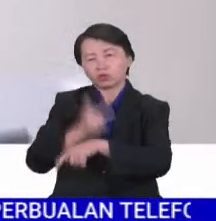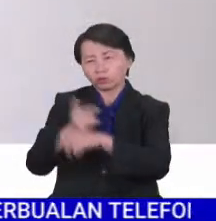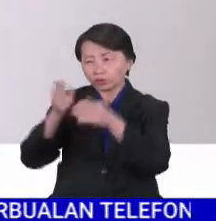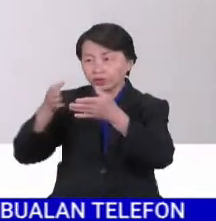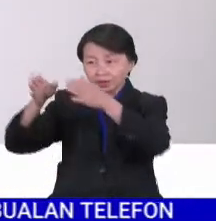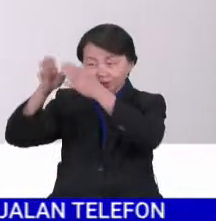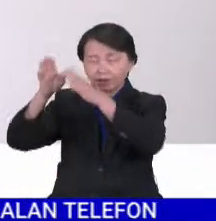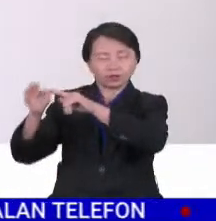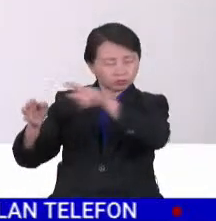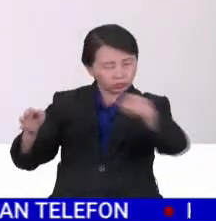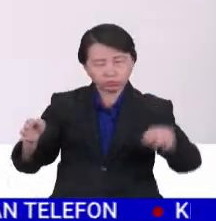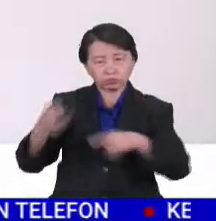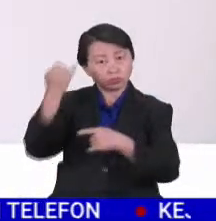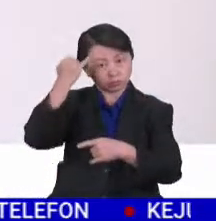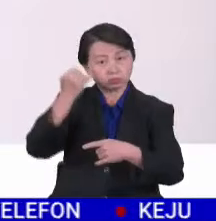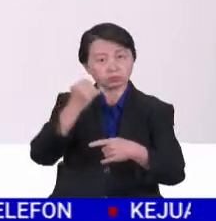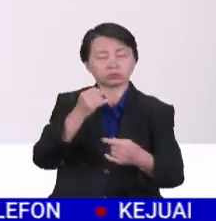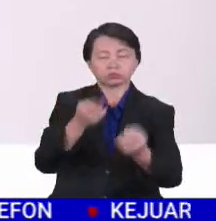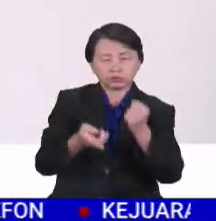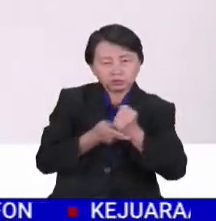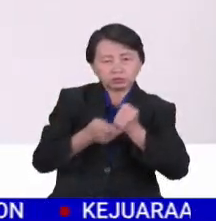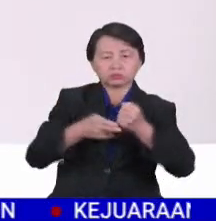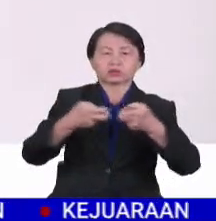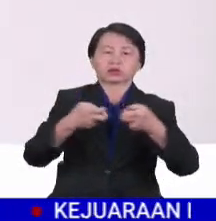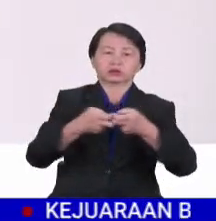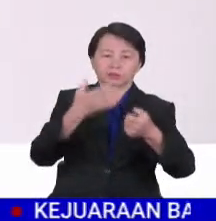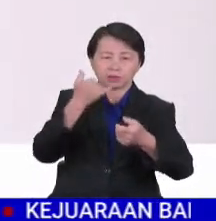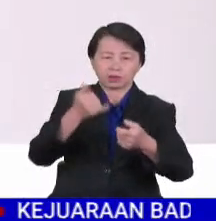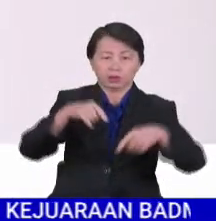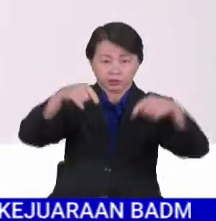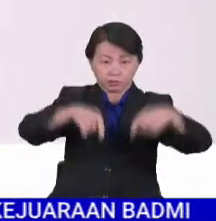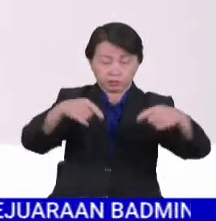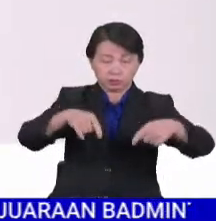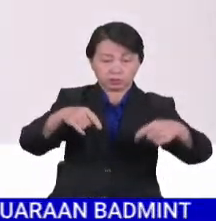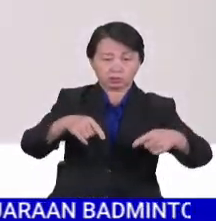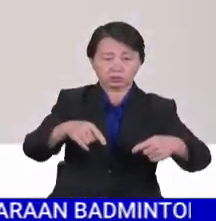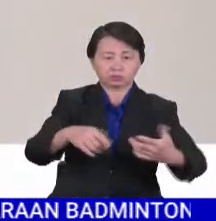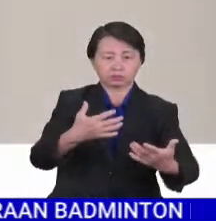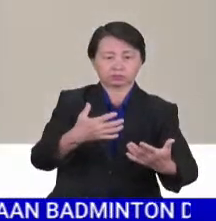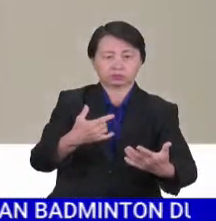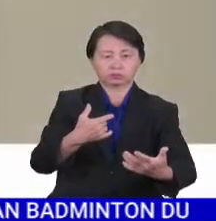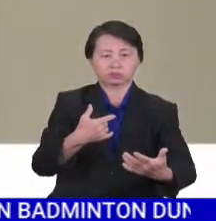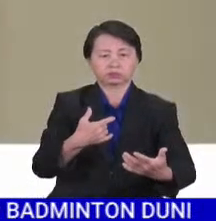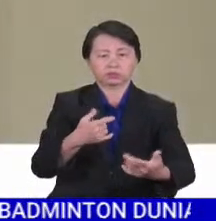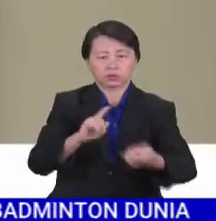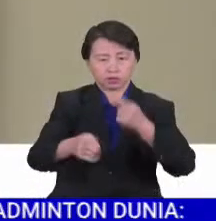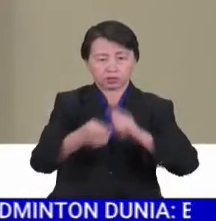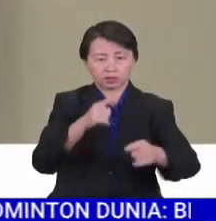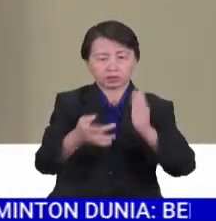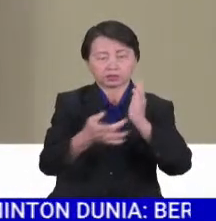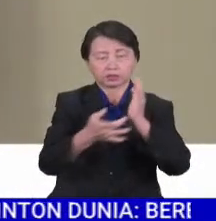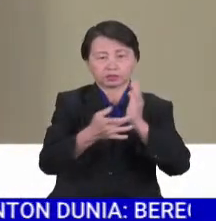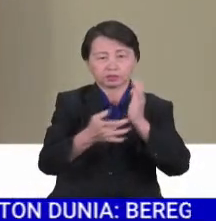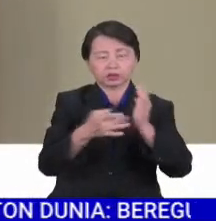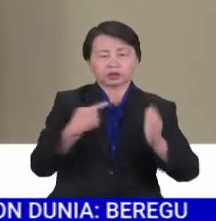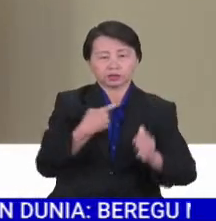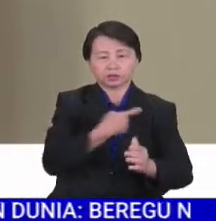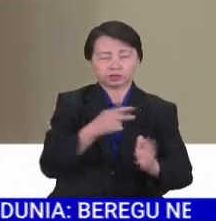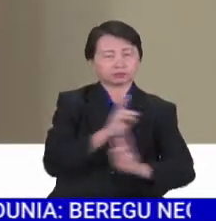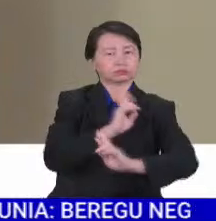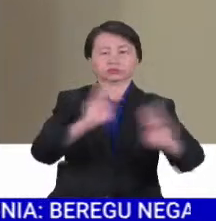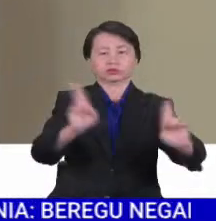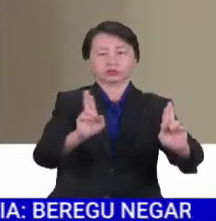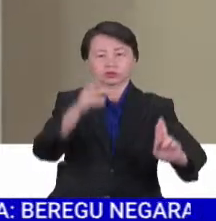think that will be ideal. Di pihak kami, Kota Sas dan juga Wawasan Intech bersama dengan rakan teknologi kami, kami